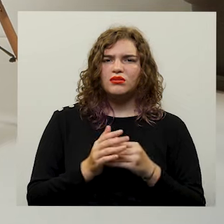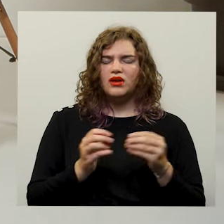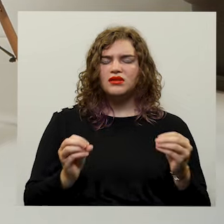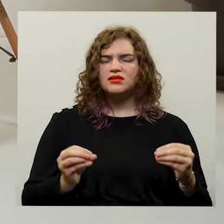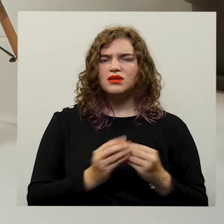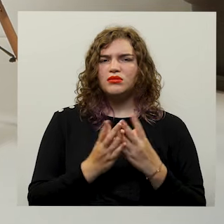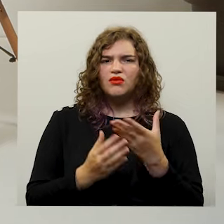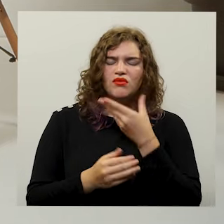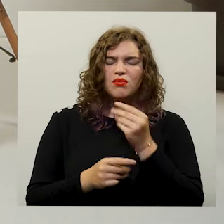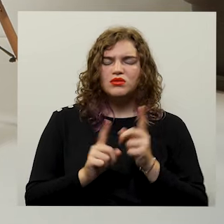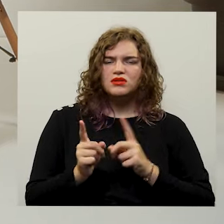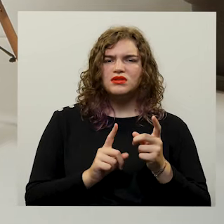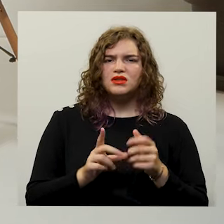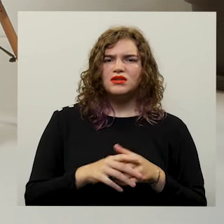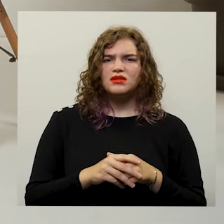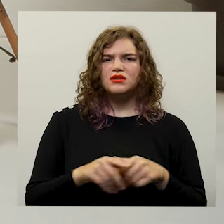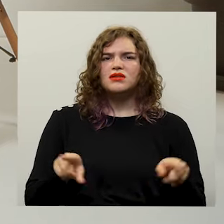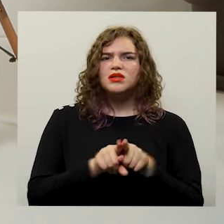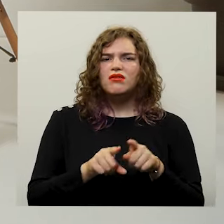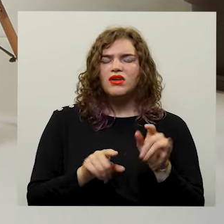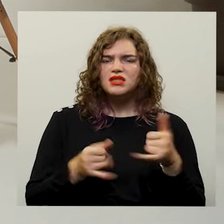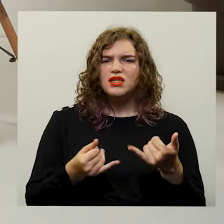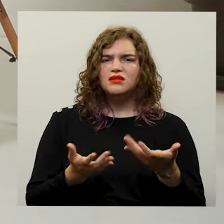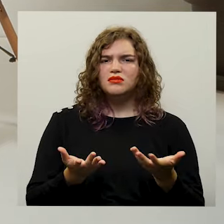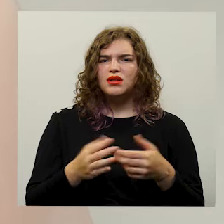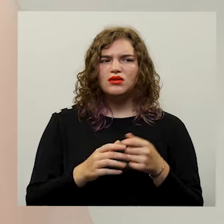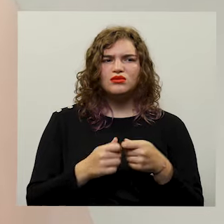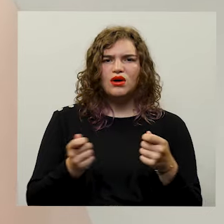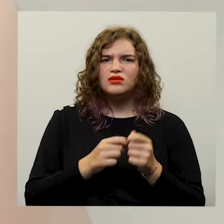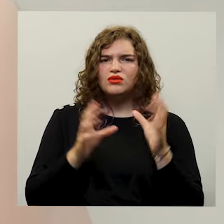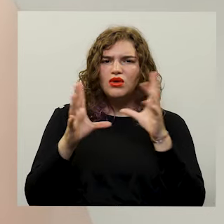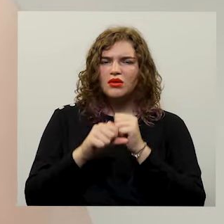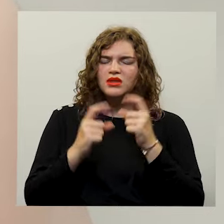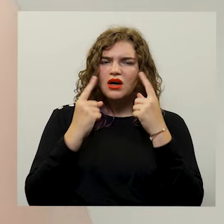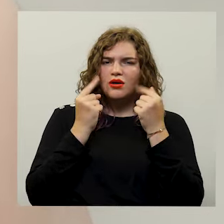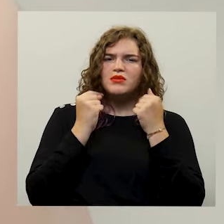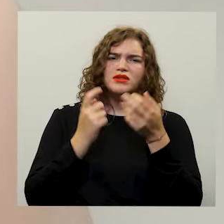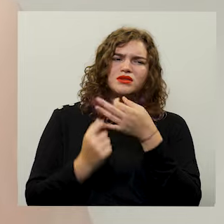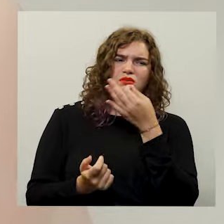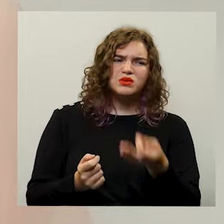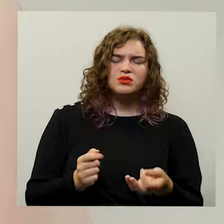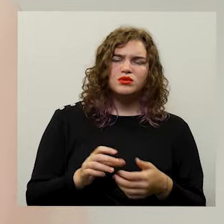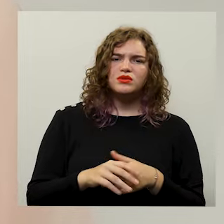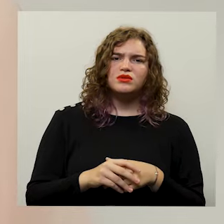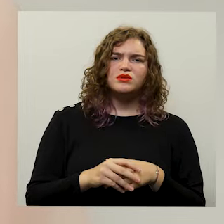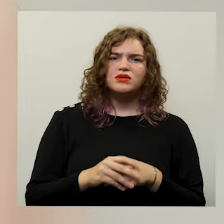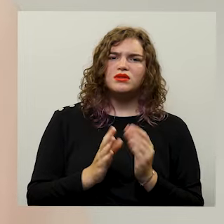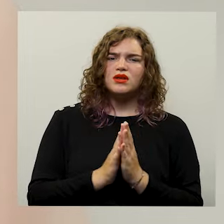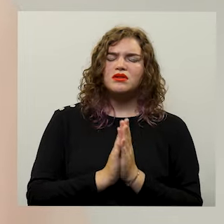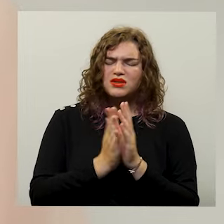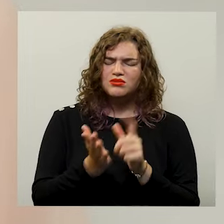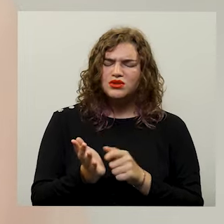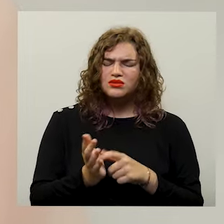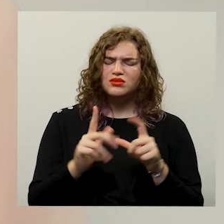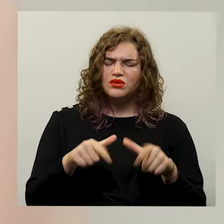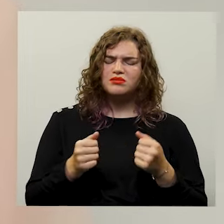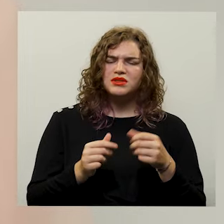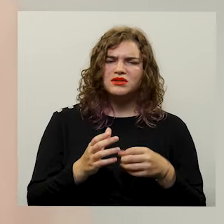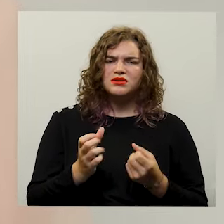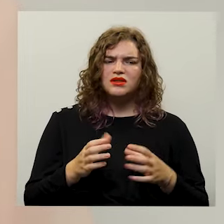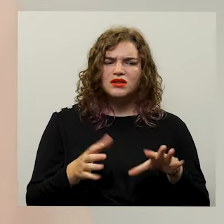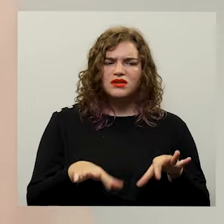cu... Da. Și atunci toată noaptea am plâns și am spus că... L-am rugat pe Dumnezeu să mă ajute să găsesc